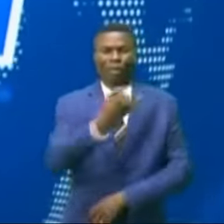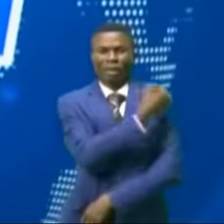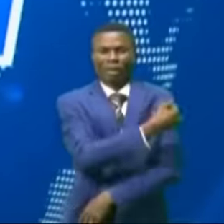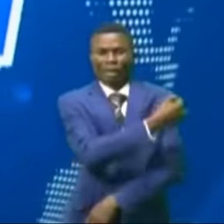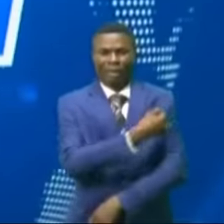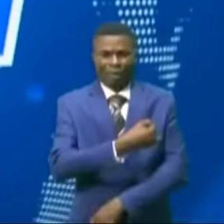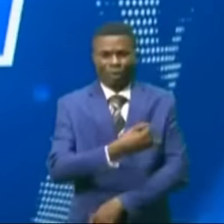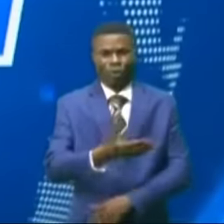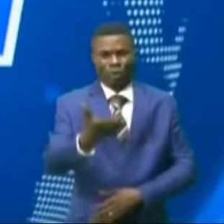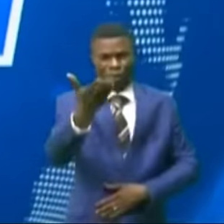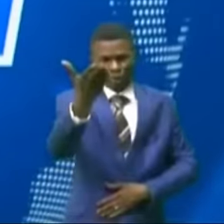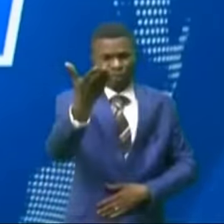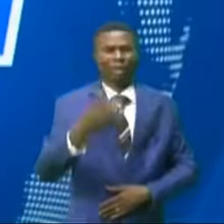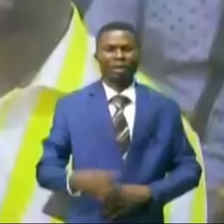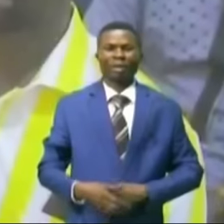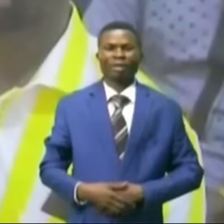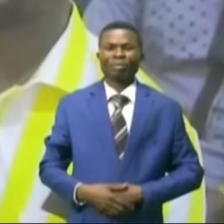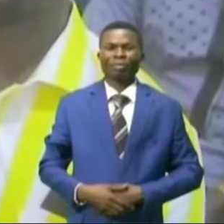images et commentaires.